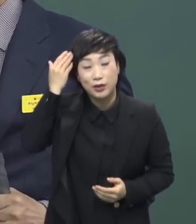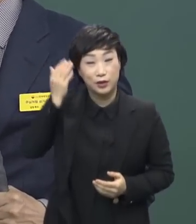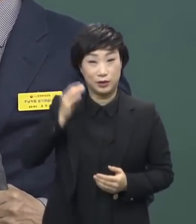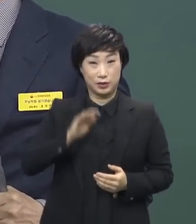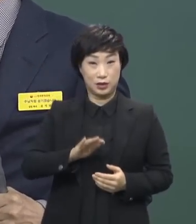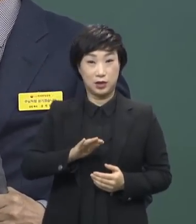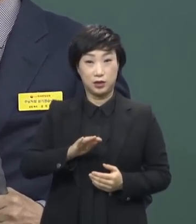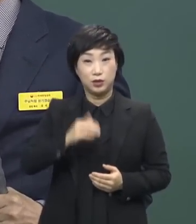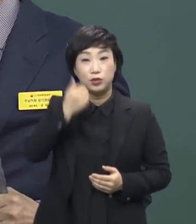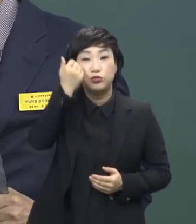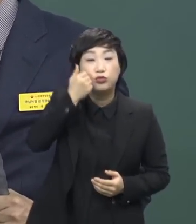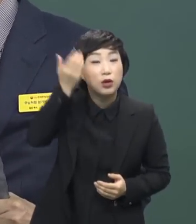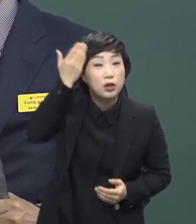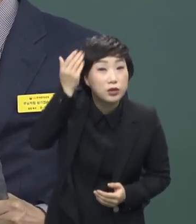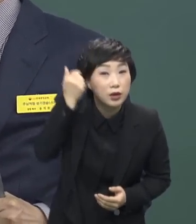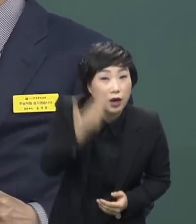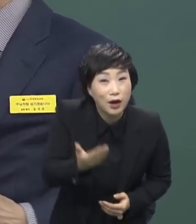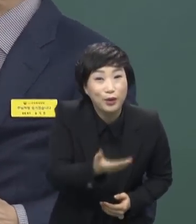과연 누구 지식이냐?